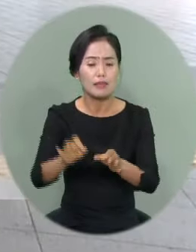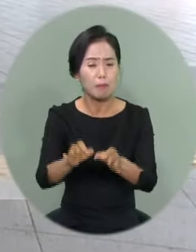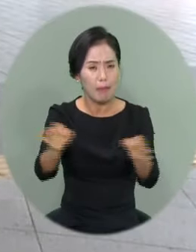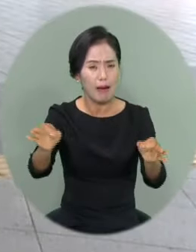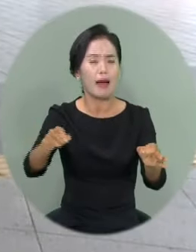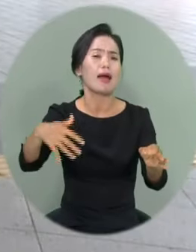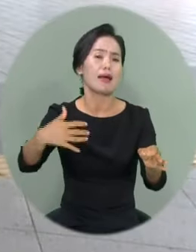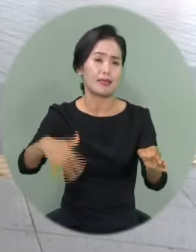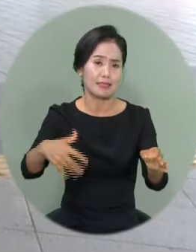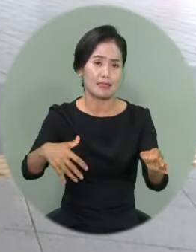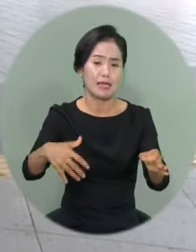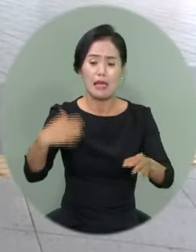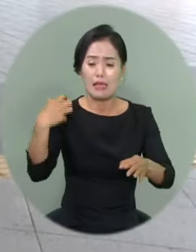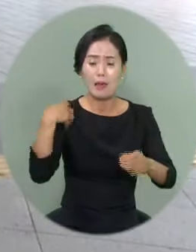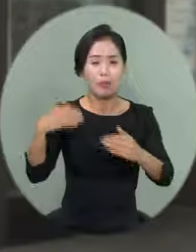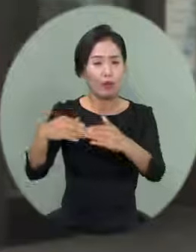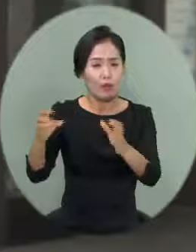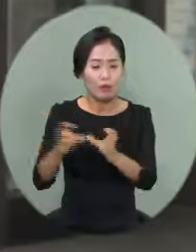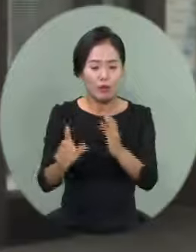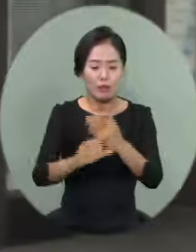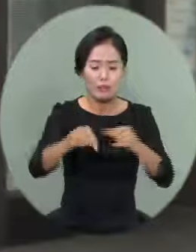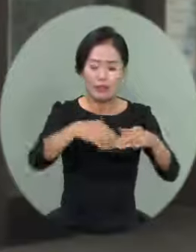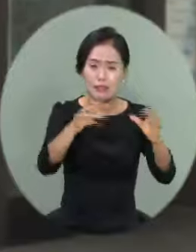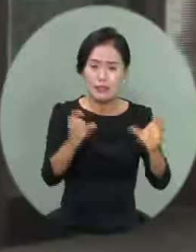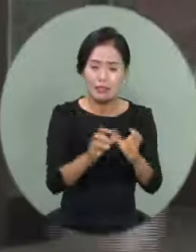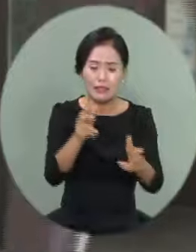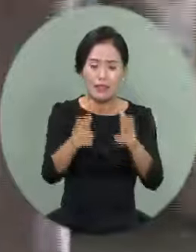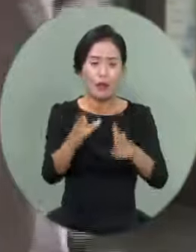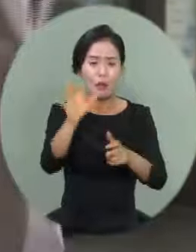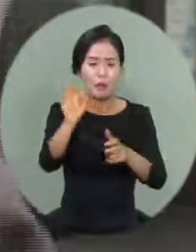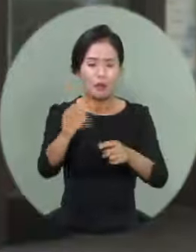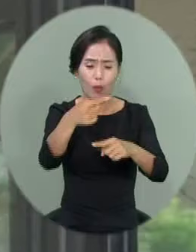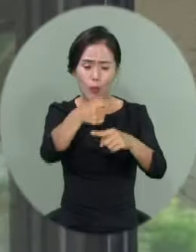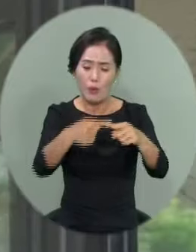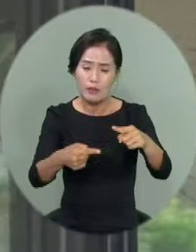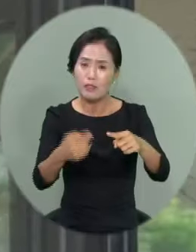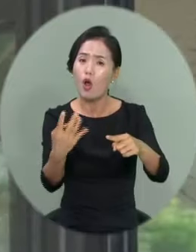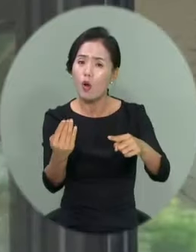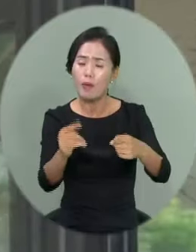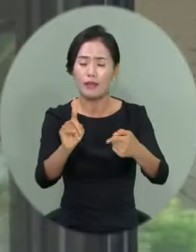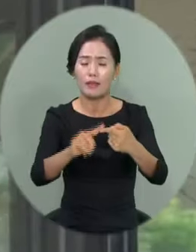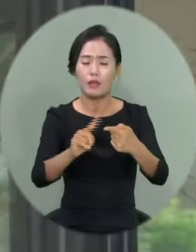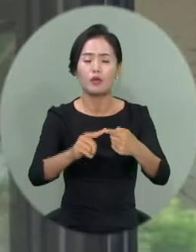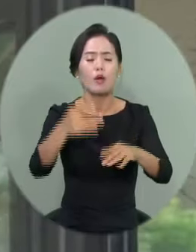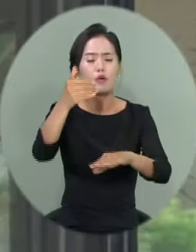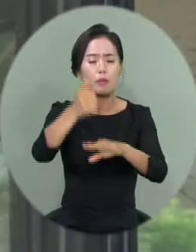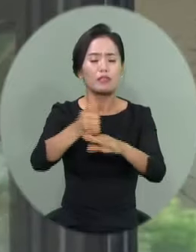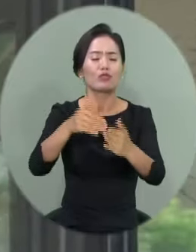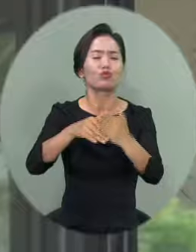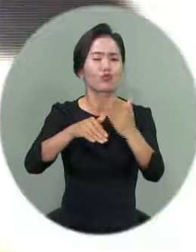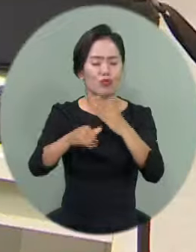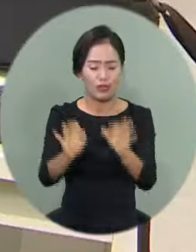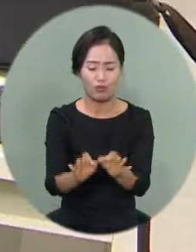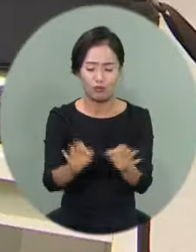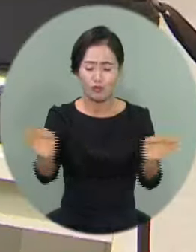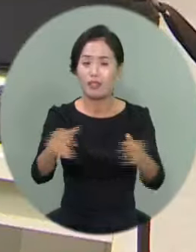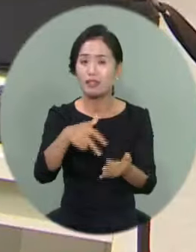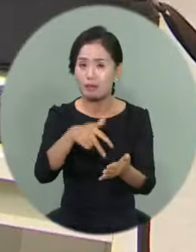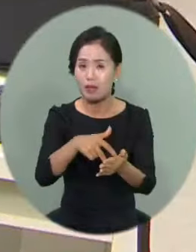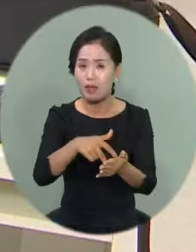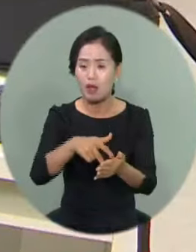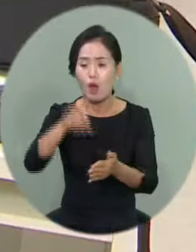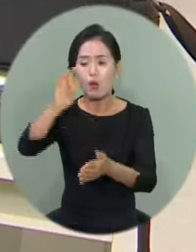상태입니다. 담당 부처와 지자체 간 사업비 분담 비율이 정해지면 그때 예산을 주겠다는 겁니다. 이에